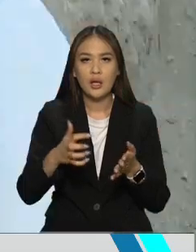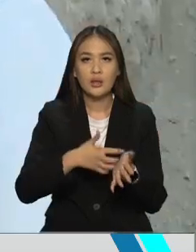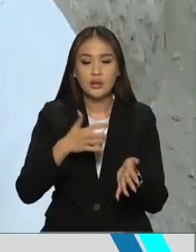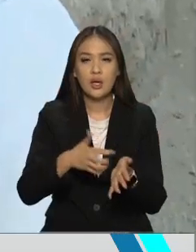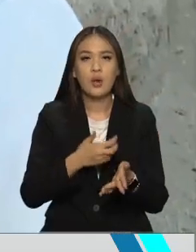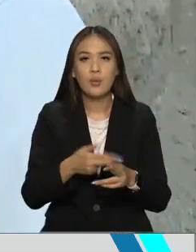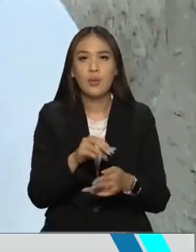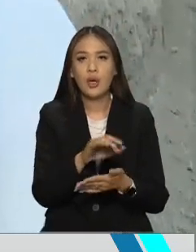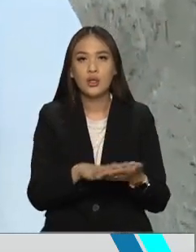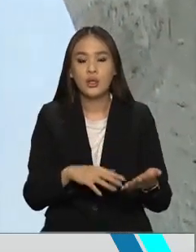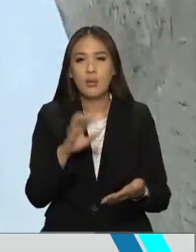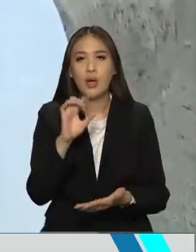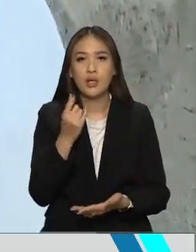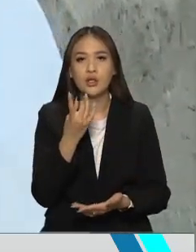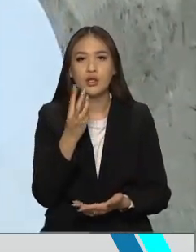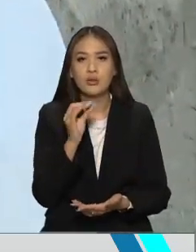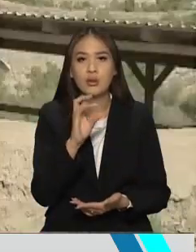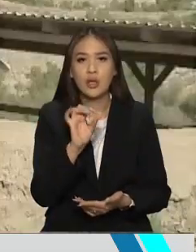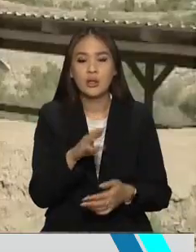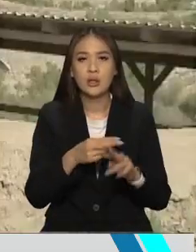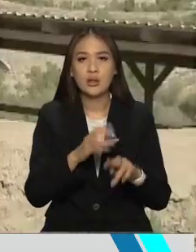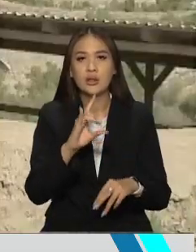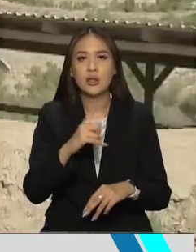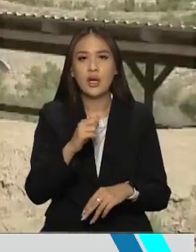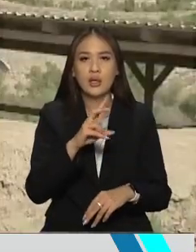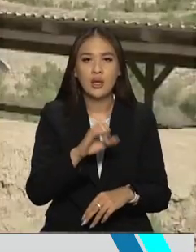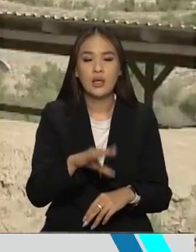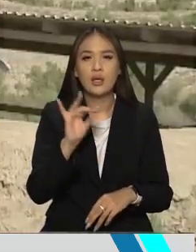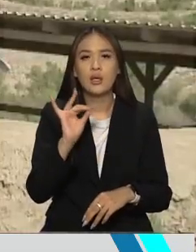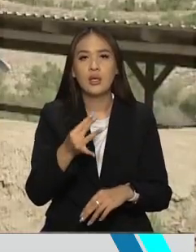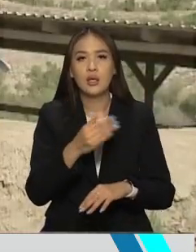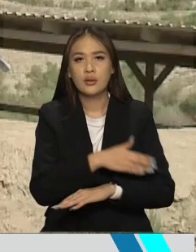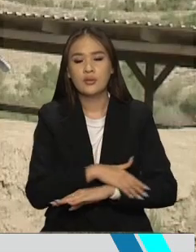продолжаются не только бар Шымкенте но и в городищах странах и